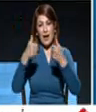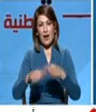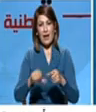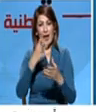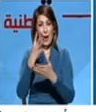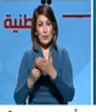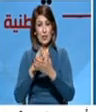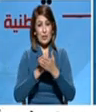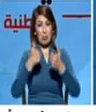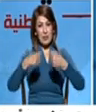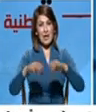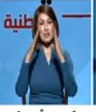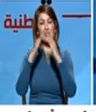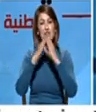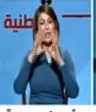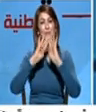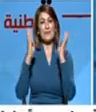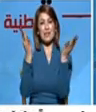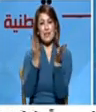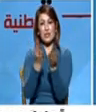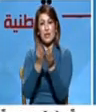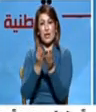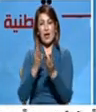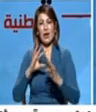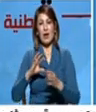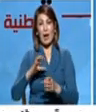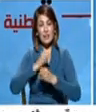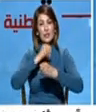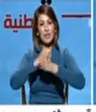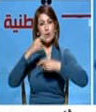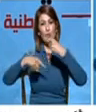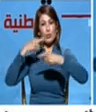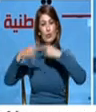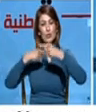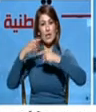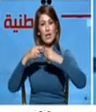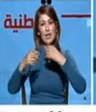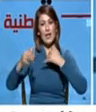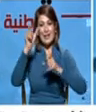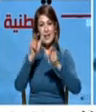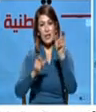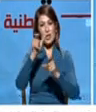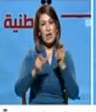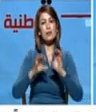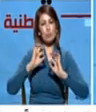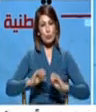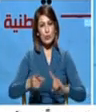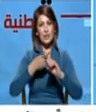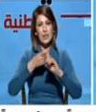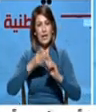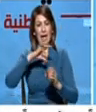القادم الامن في تامين خدمات عديده المواطن المعني اساسا حدثنا احنا